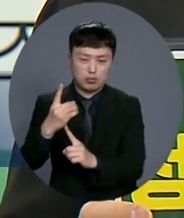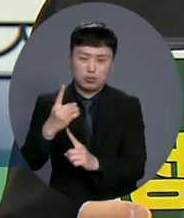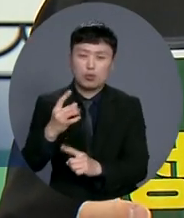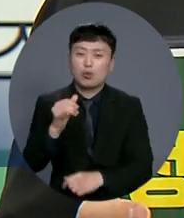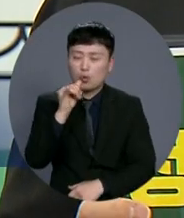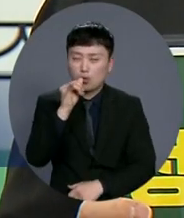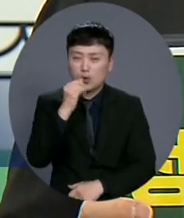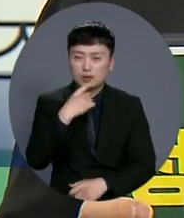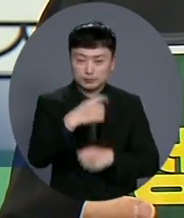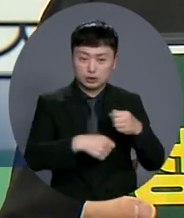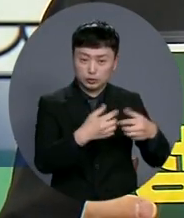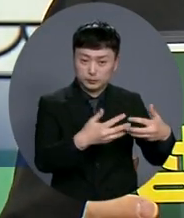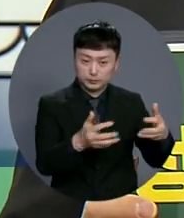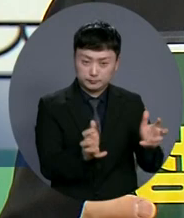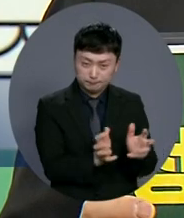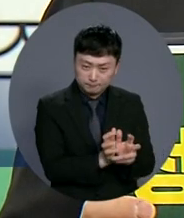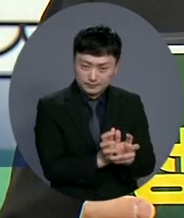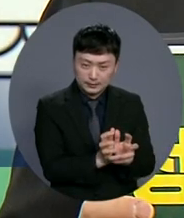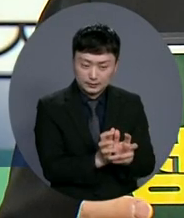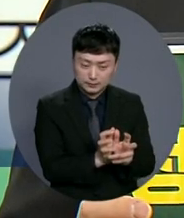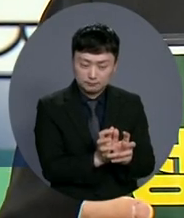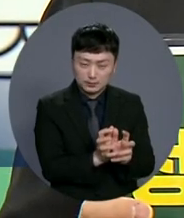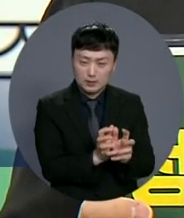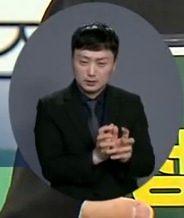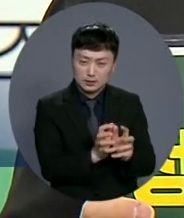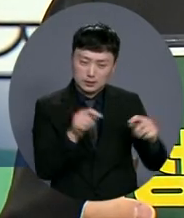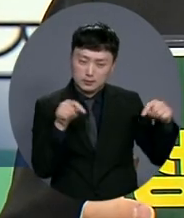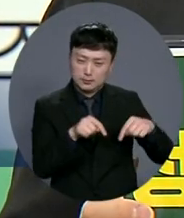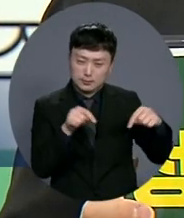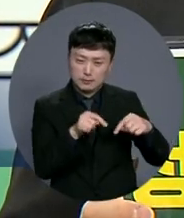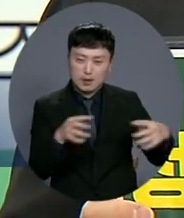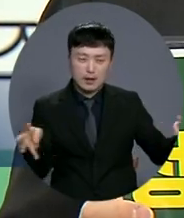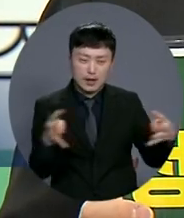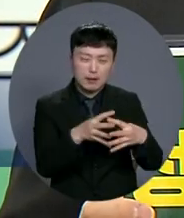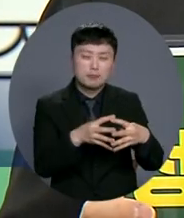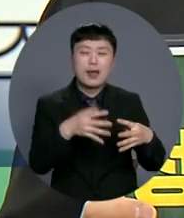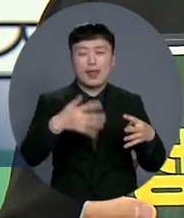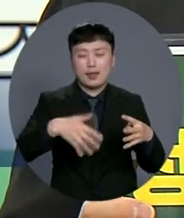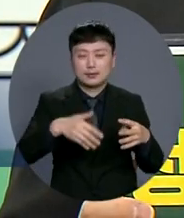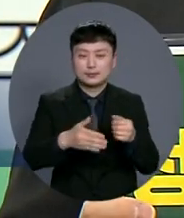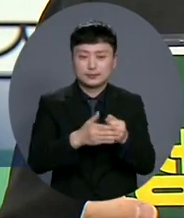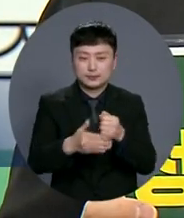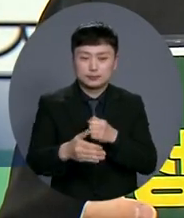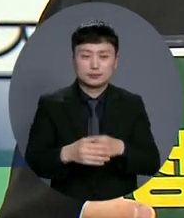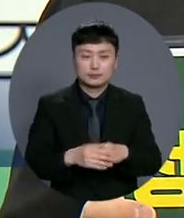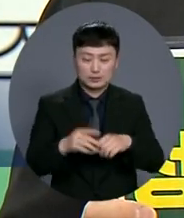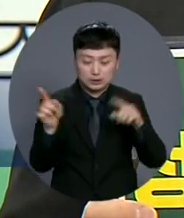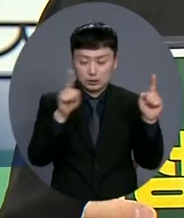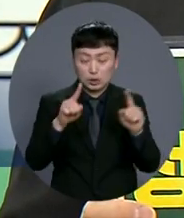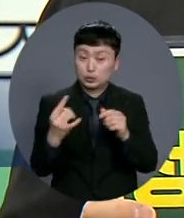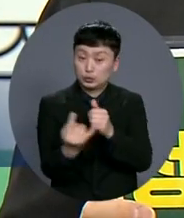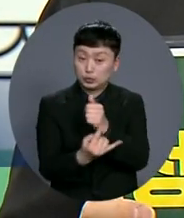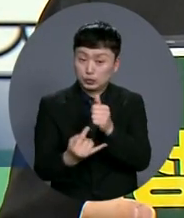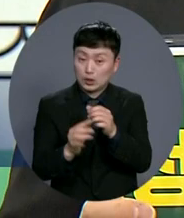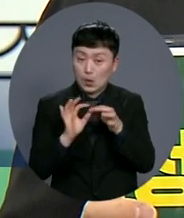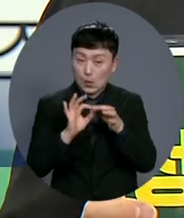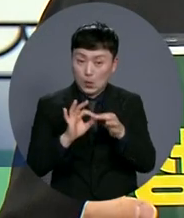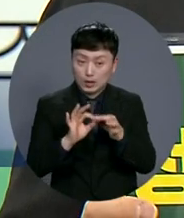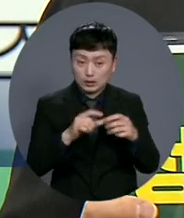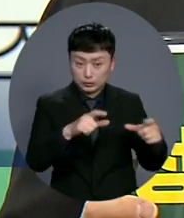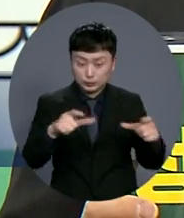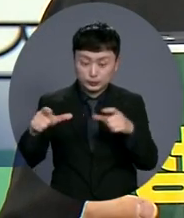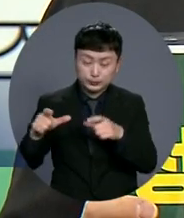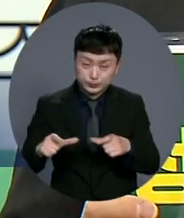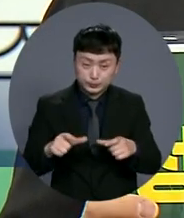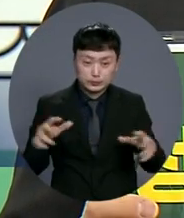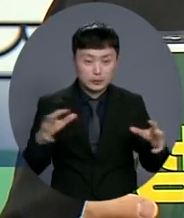이것은 아직 뭐 민주당과 본격적인 정치 협상이 이루어진 것은 아니지만 저희가 전국위원회를 통해서 접전 지역을